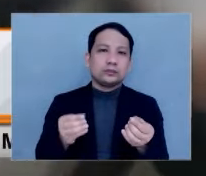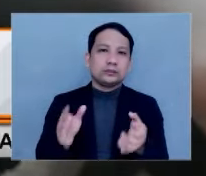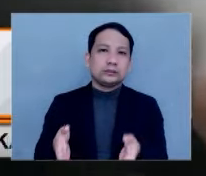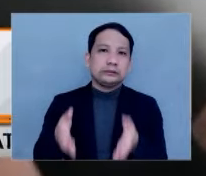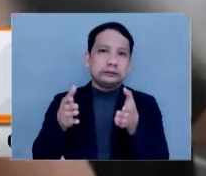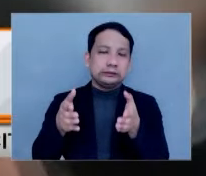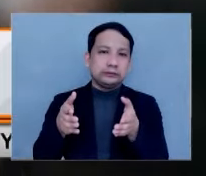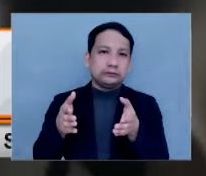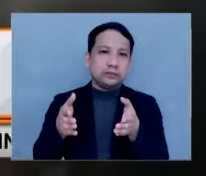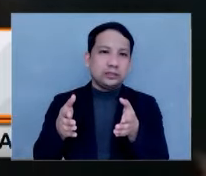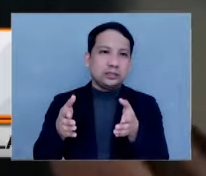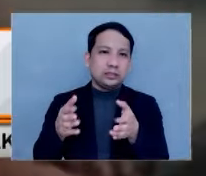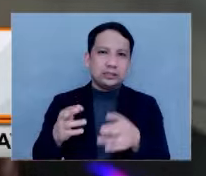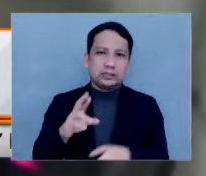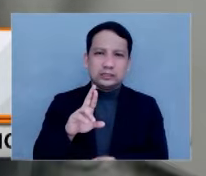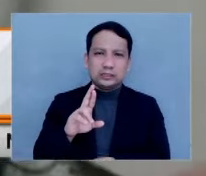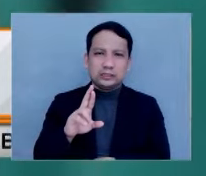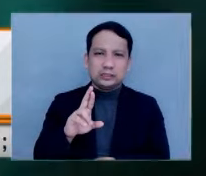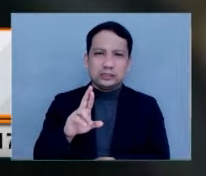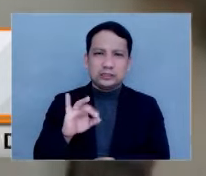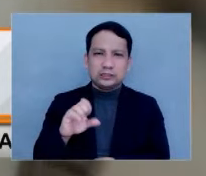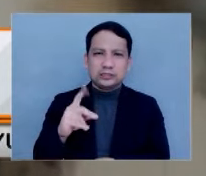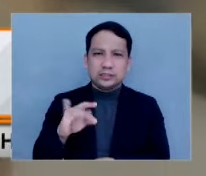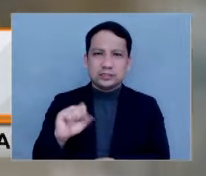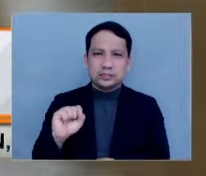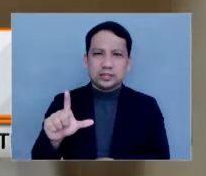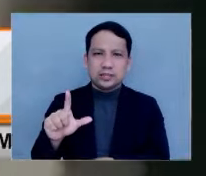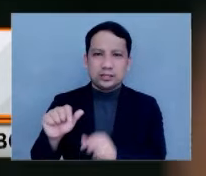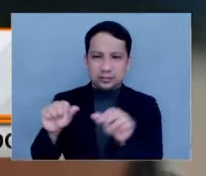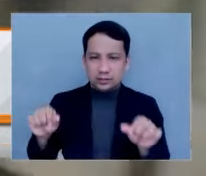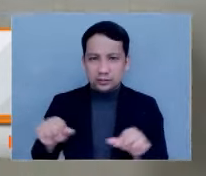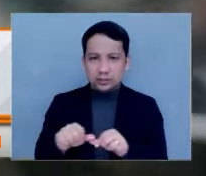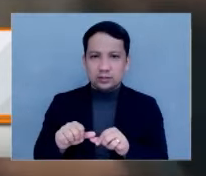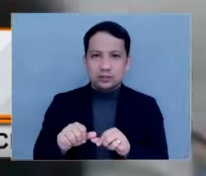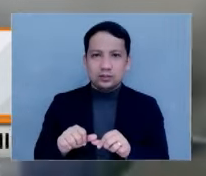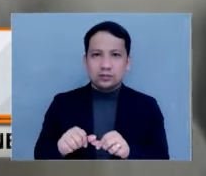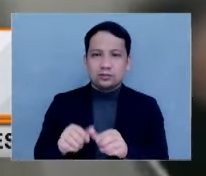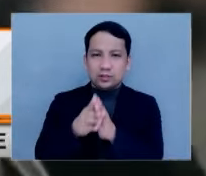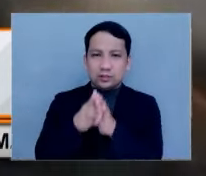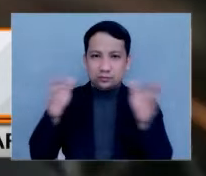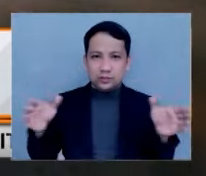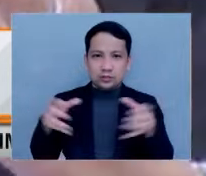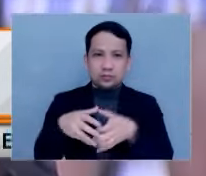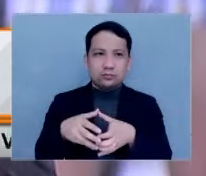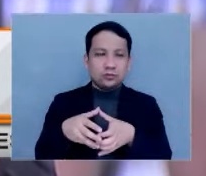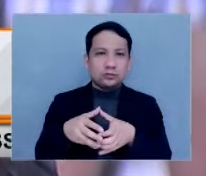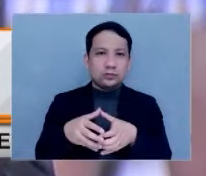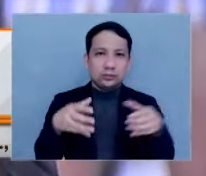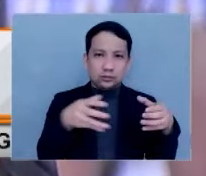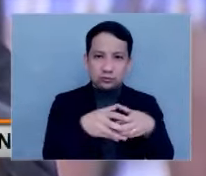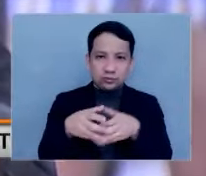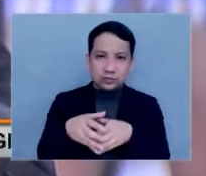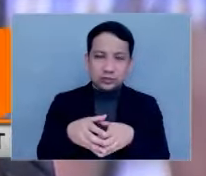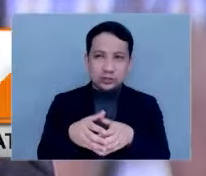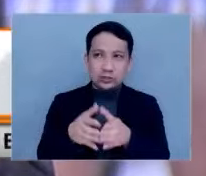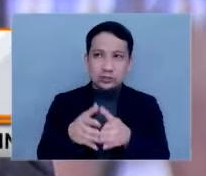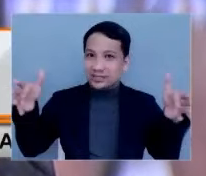area. Yung malalaking Pogo, nag-group sila into a smaller group. Ayan ang